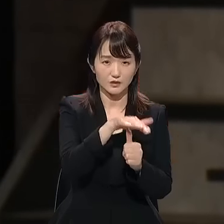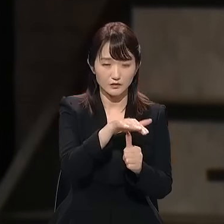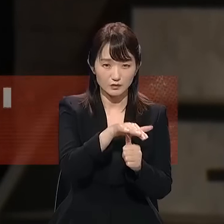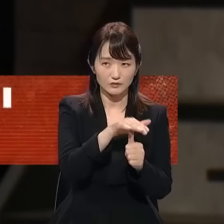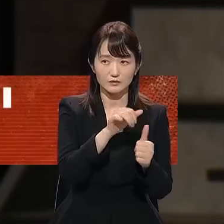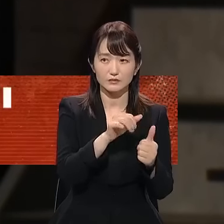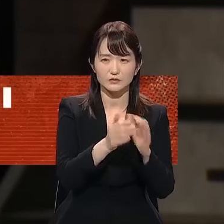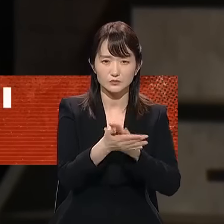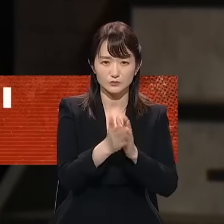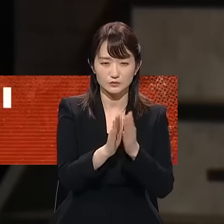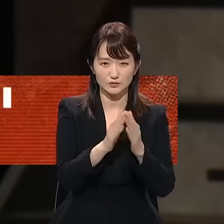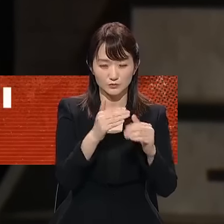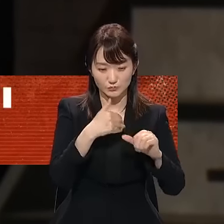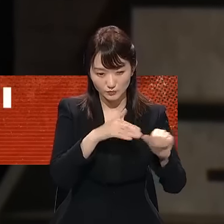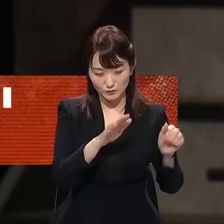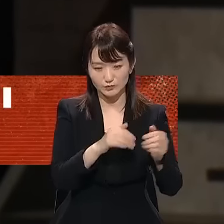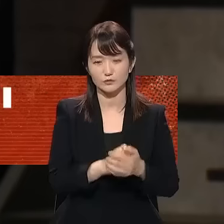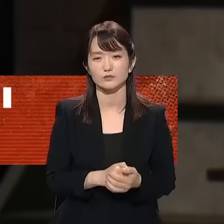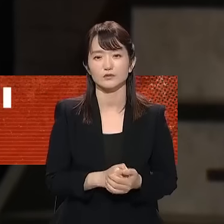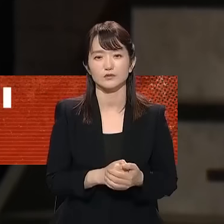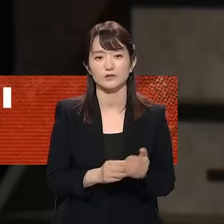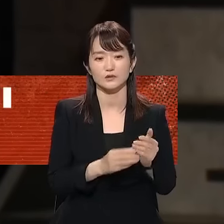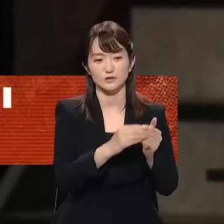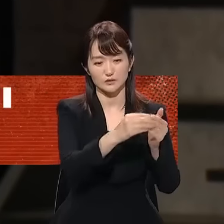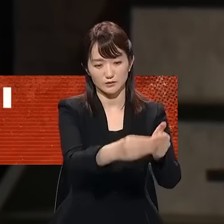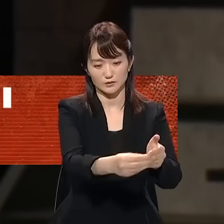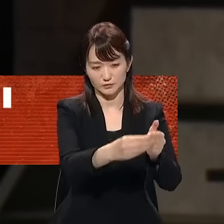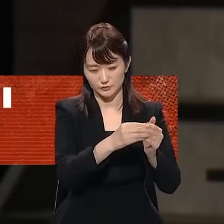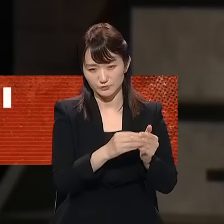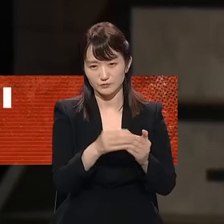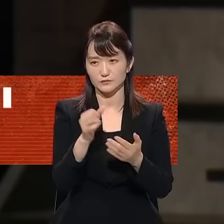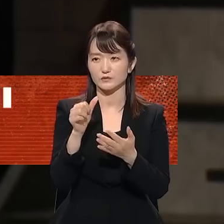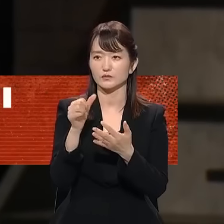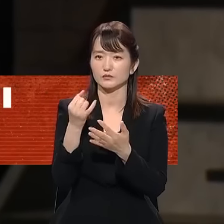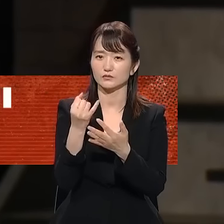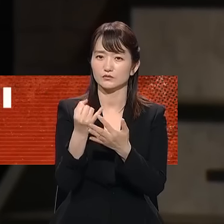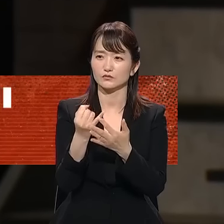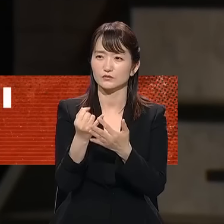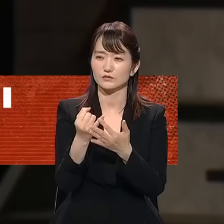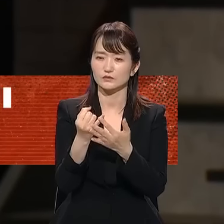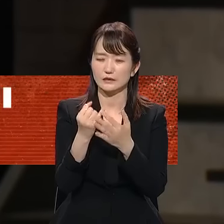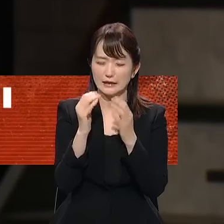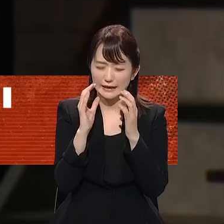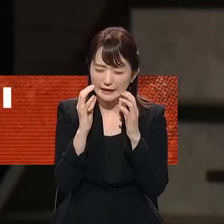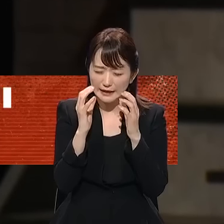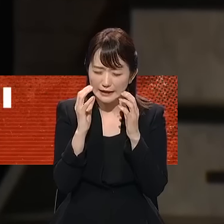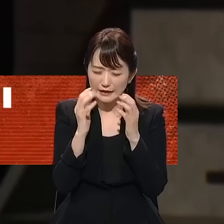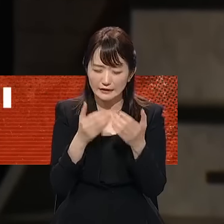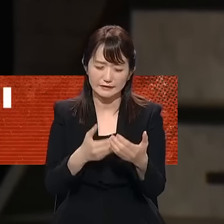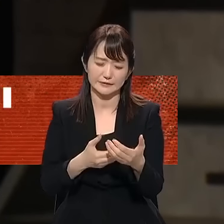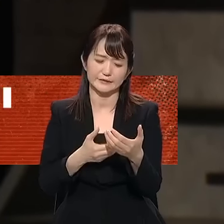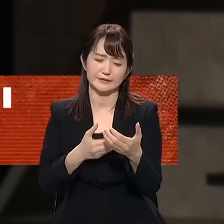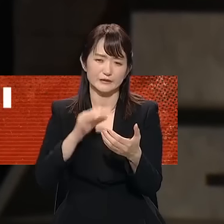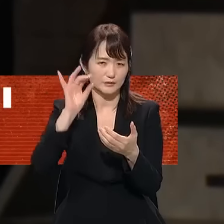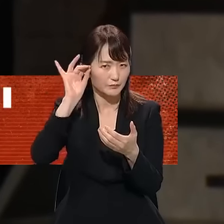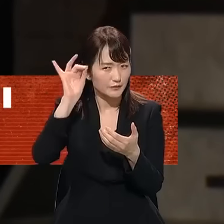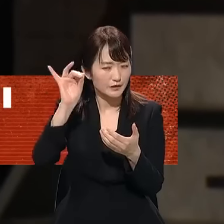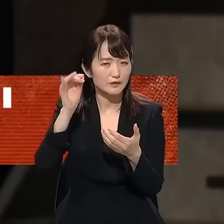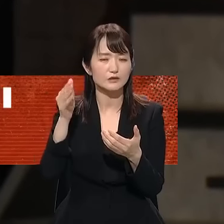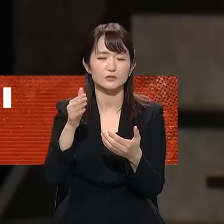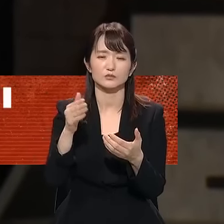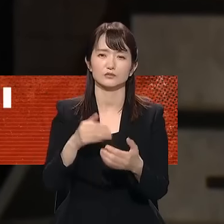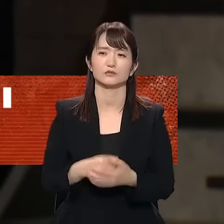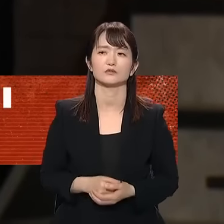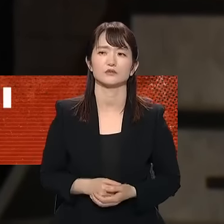아이는 이제 유치원 가니까 다로 다 주고 데리고 오고 둘째가 까나 애기에요 일이면 정말 깐난 얘기 너무너무 엄마가 손 많이